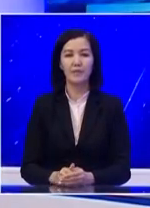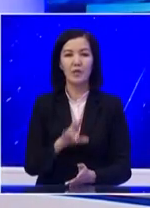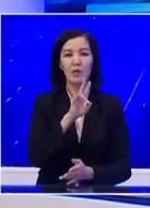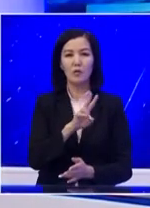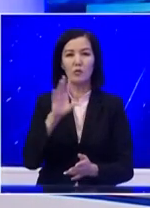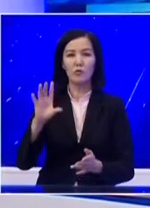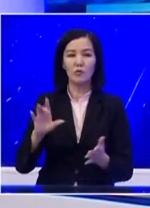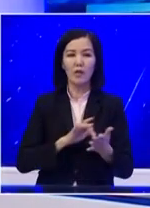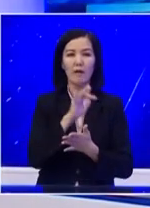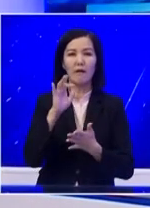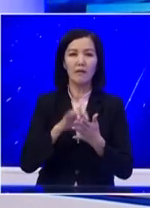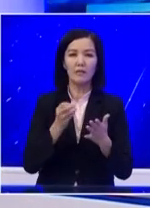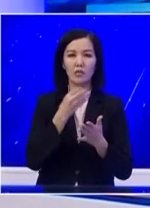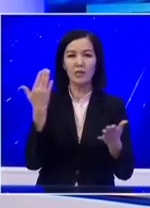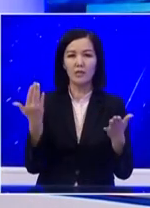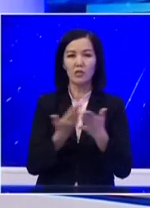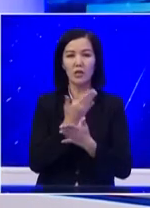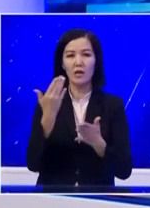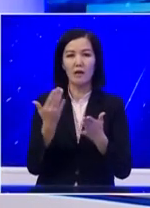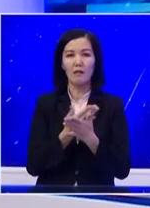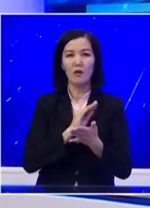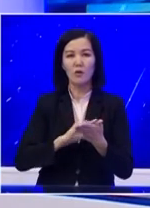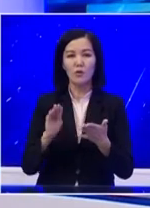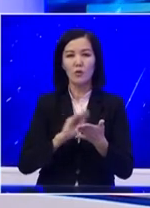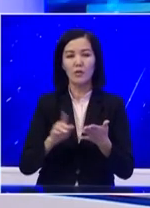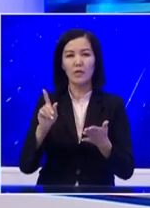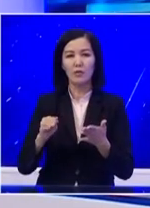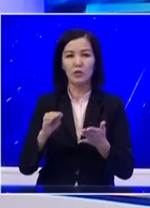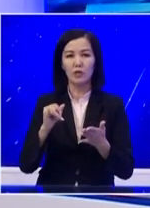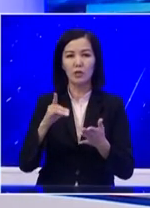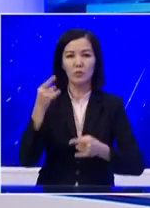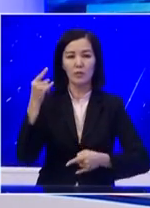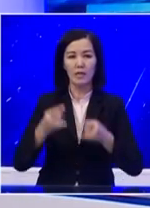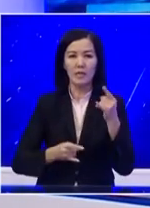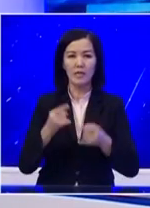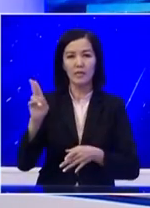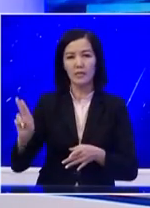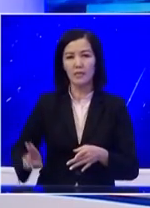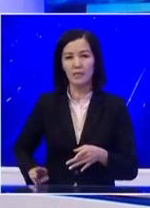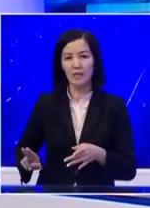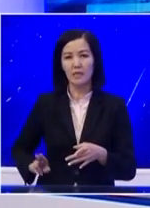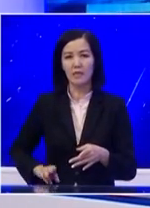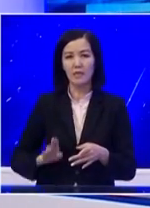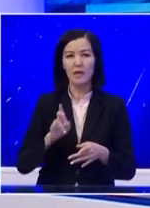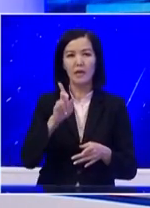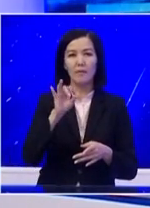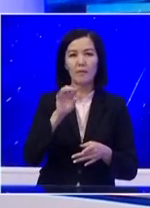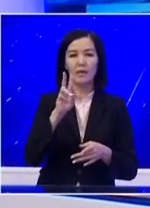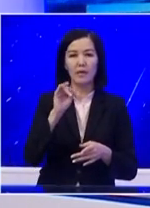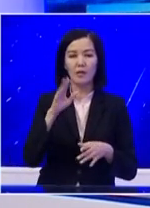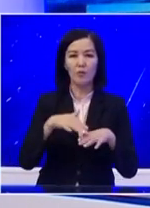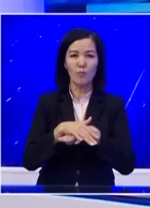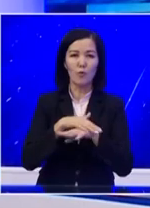Елордадан жеткен Ақжолтай жаңалық. Белгілі журналист Жетісу телеарнасының директоры Серік Әбікенұлы бұқаралық ақпарат құралдары